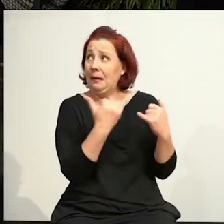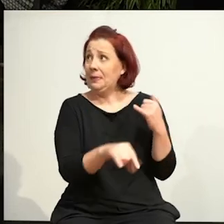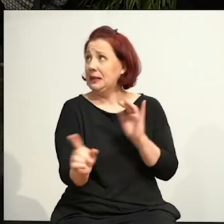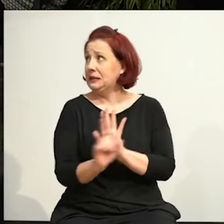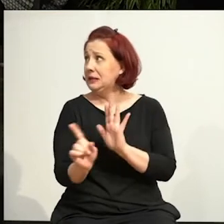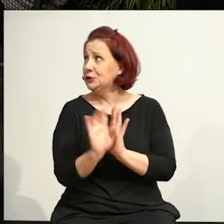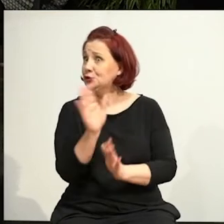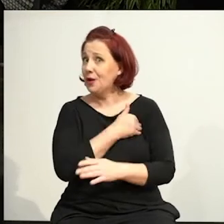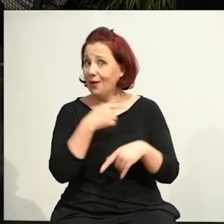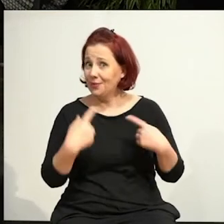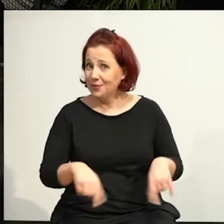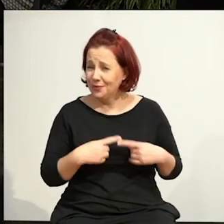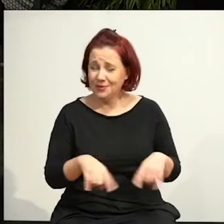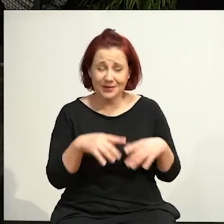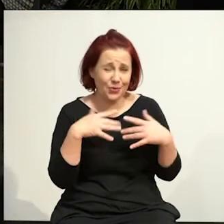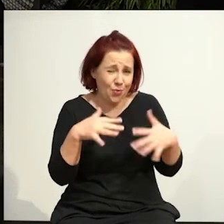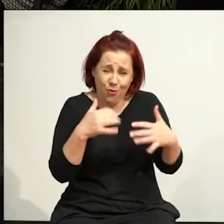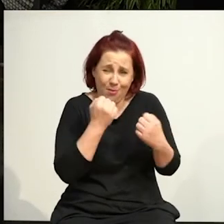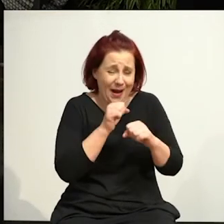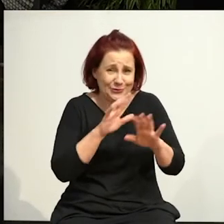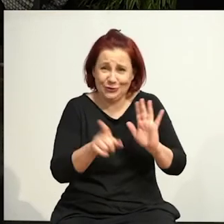szkoły, to